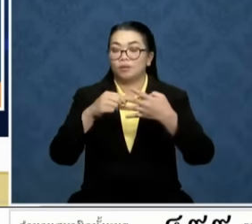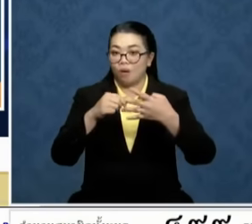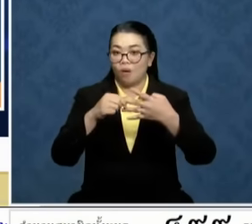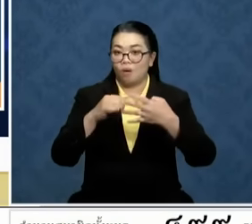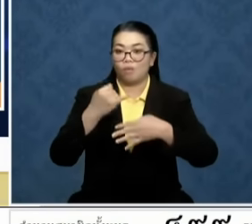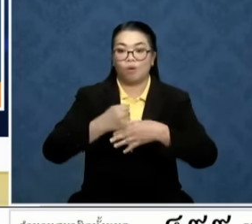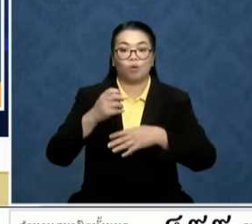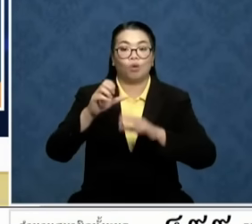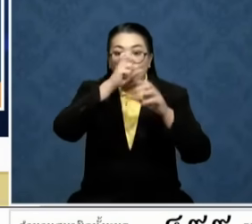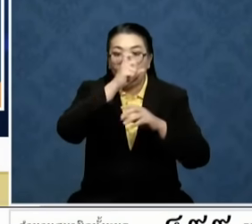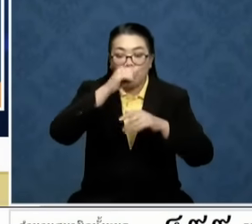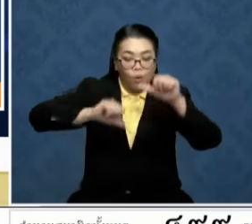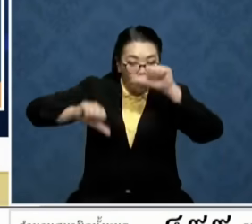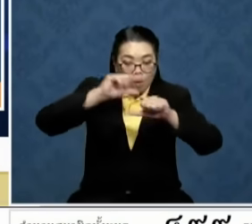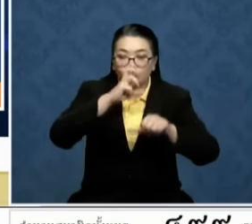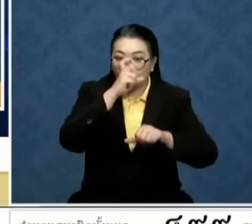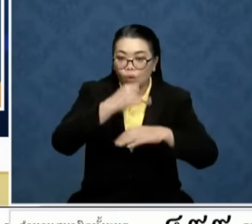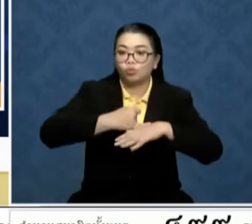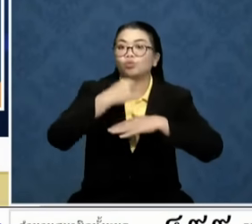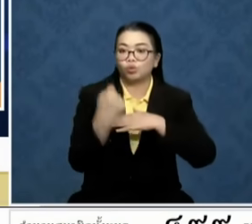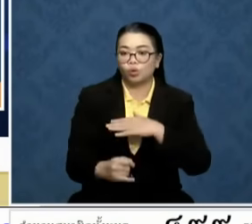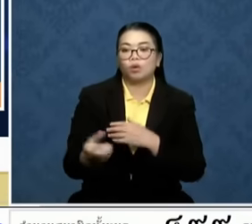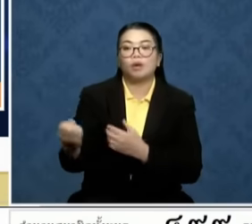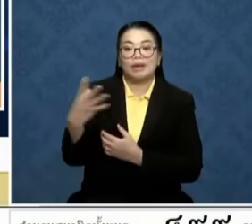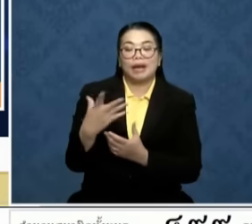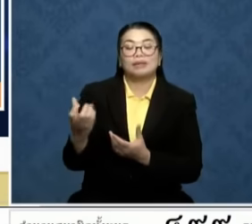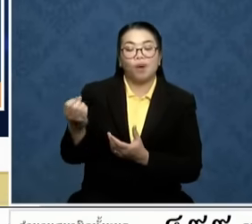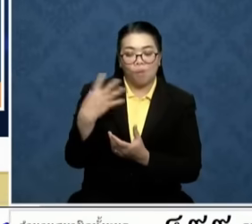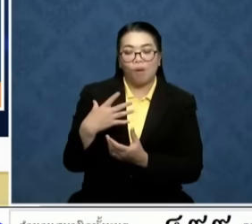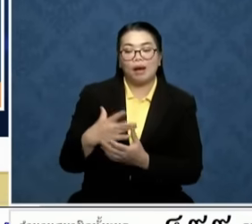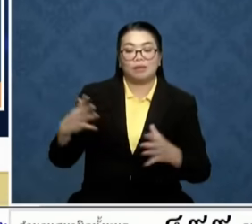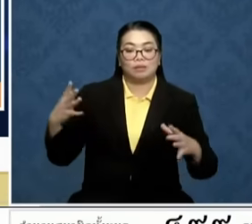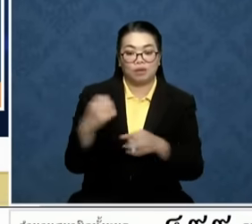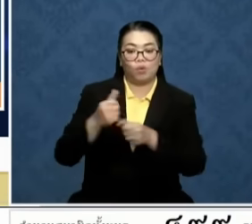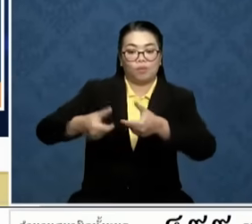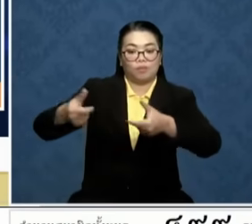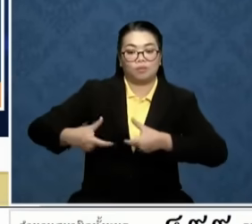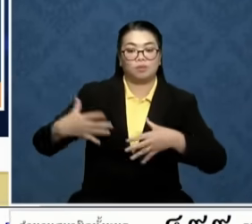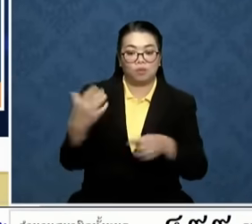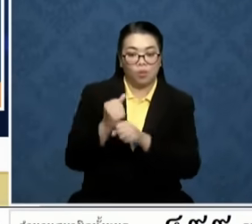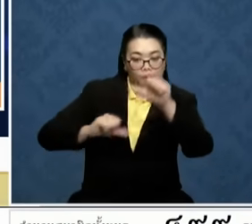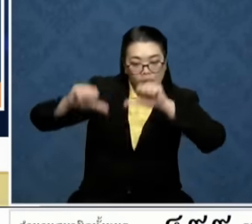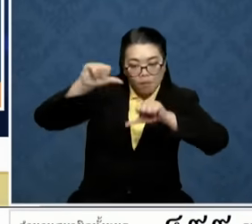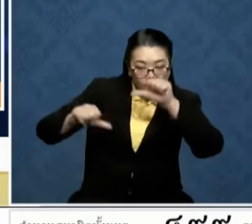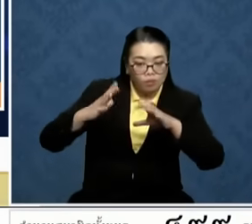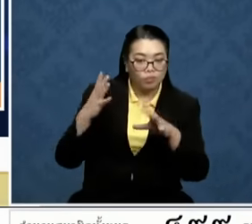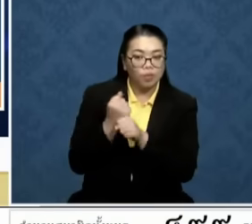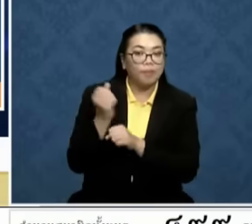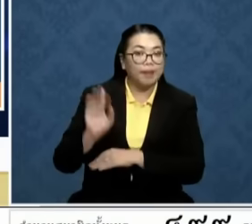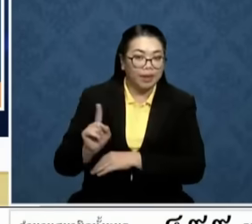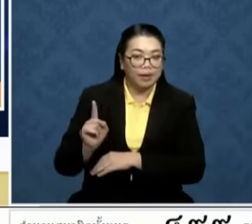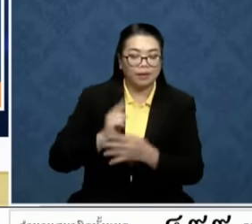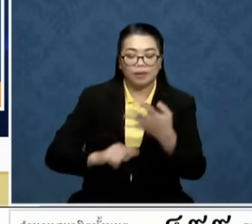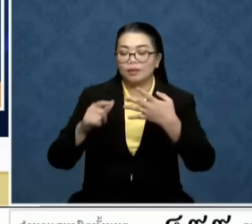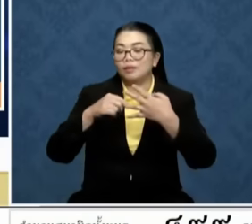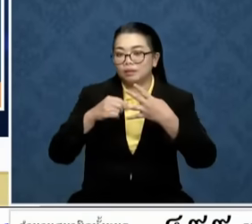สิ้นสุดการทดลองให้ผู้ขอนำเข้าเนี่ยแจ้งผลการทดลองกับกรมประมงด้วยอ้ามันก็แน่นอนก็ควรจะต้องเป็นอย่างงั้น 3